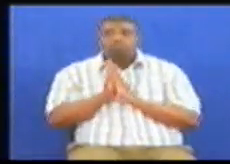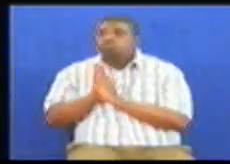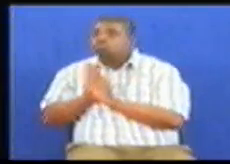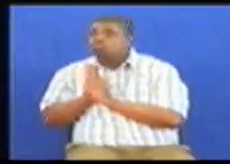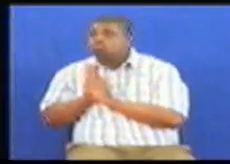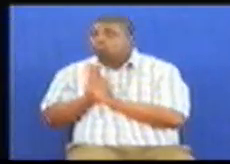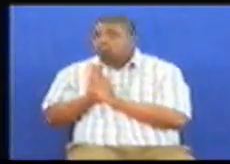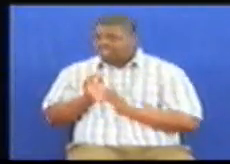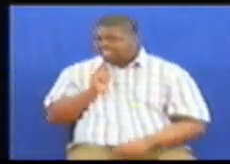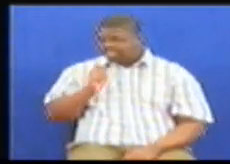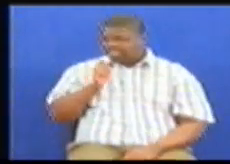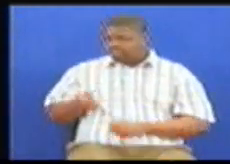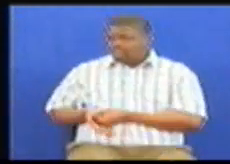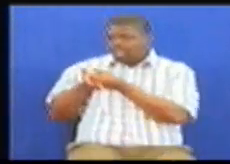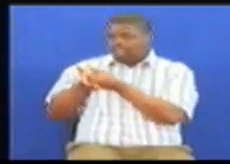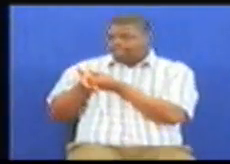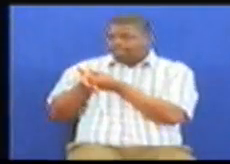Asante sana.